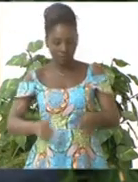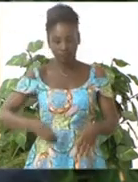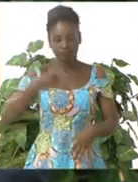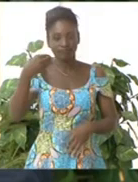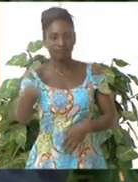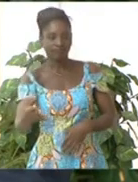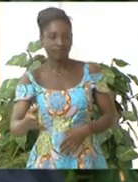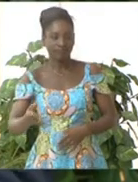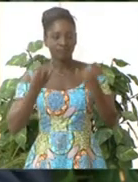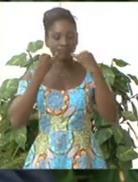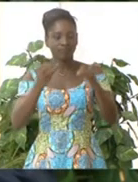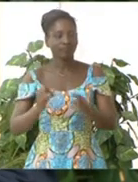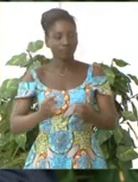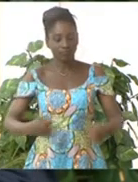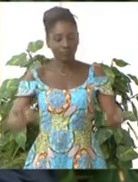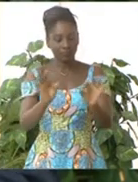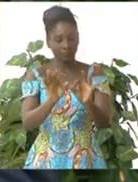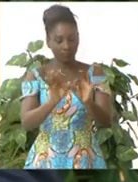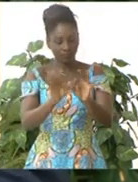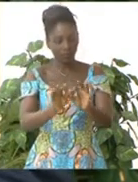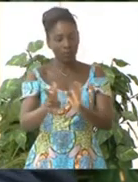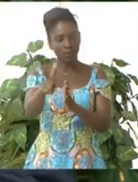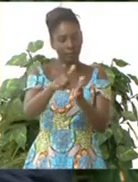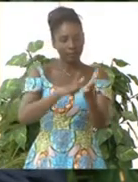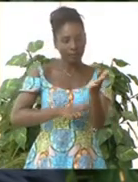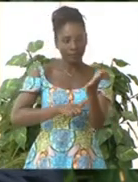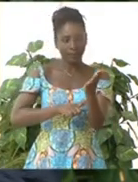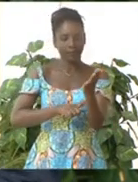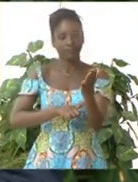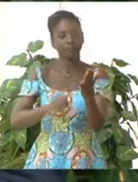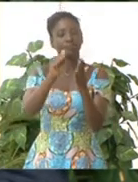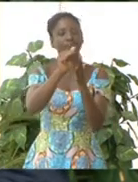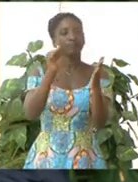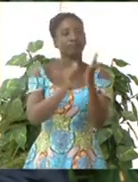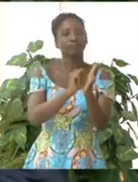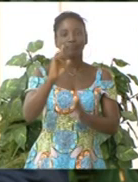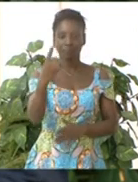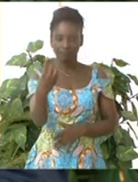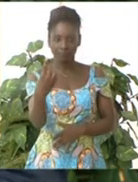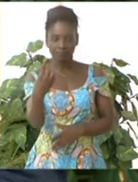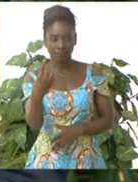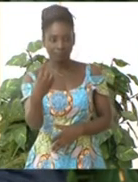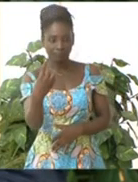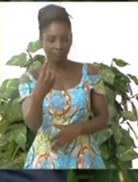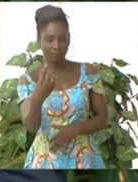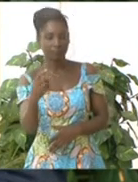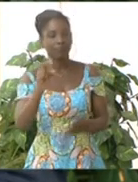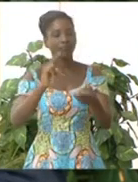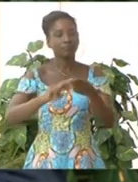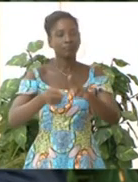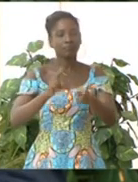voudrais merci je voudrais donner lecture de l'article 1er de l'arrêté numéro